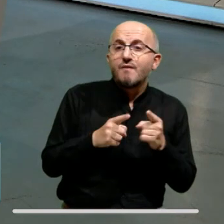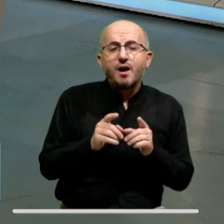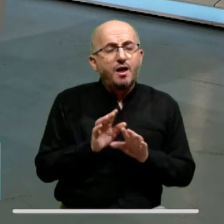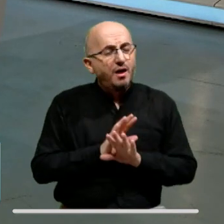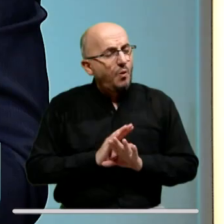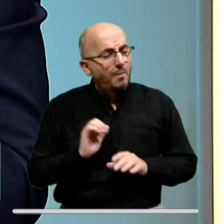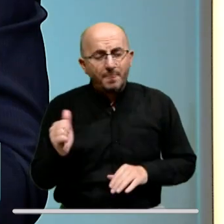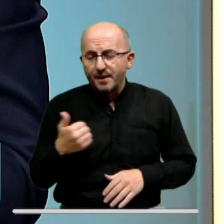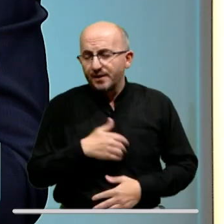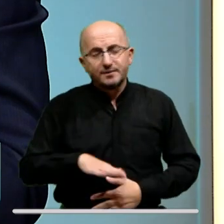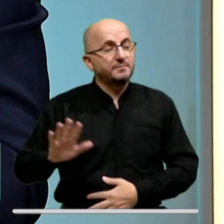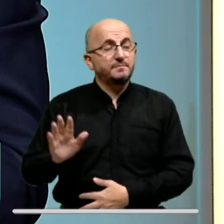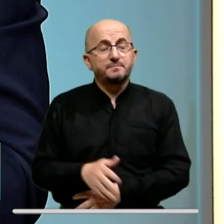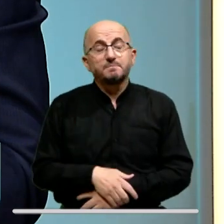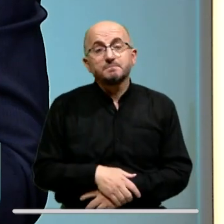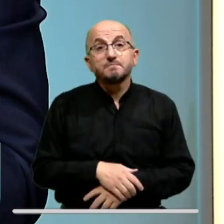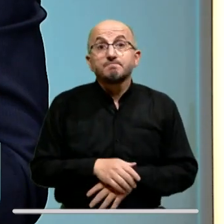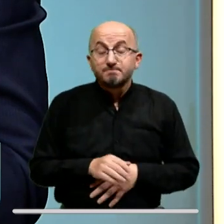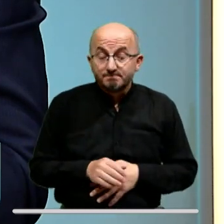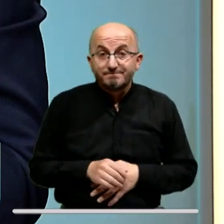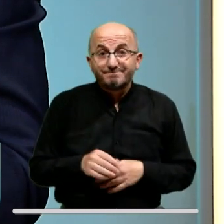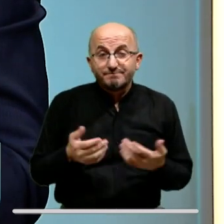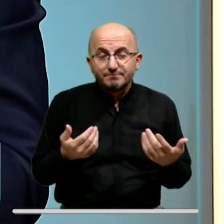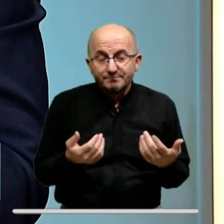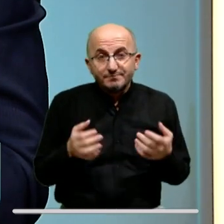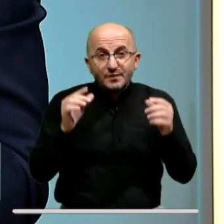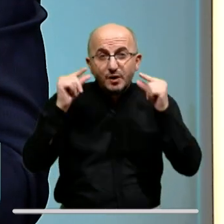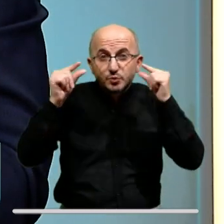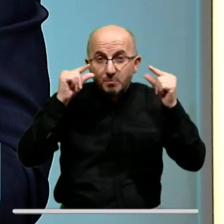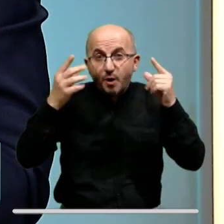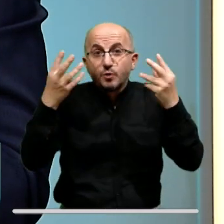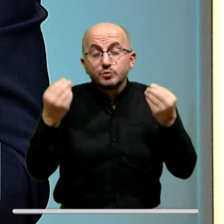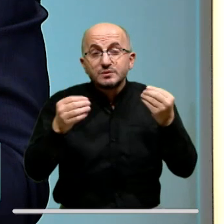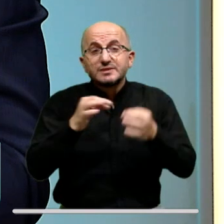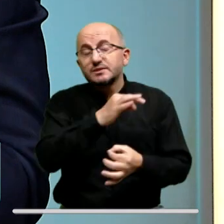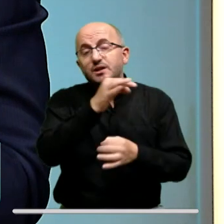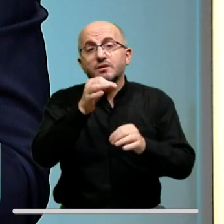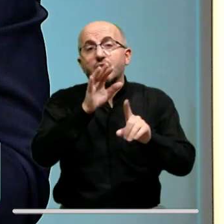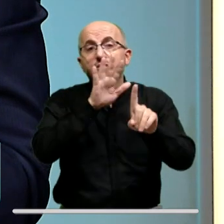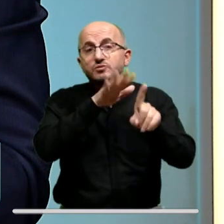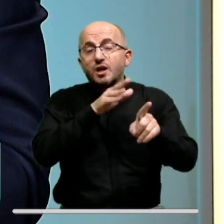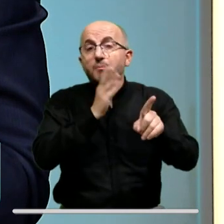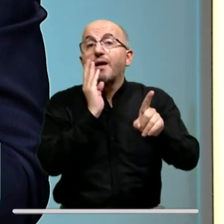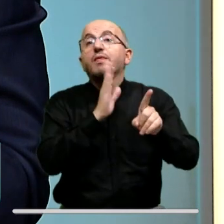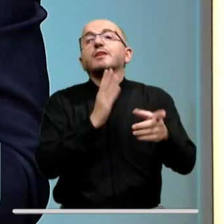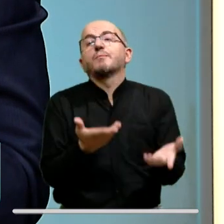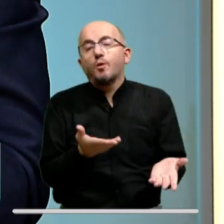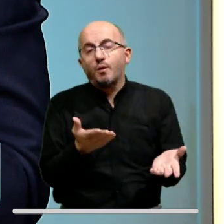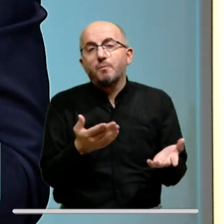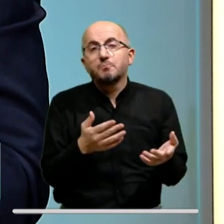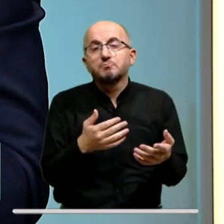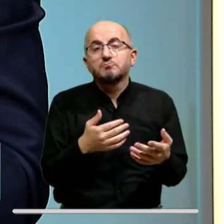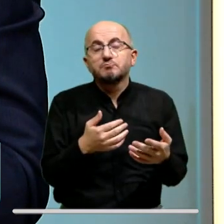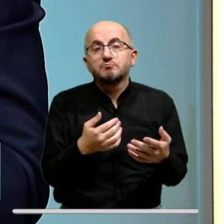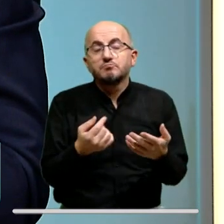tereddütler olursa bu sefer insanlar cemaate gitmiyorlar. Biz medresede okuduğumuz zaman bizim